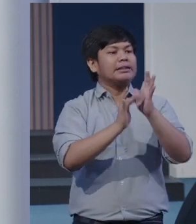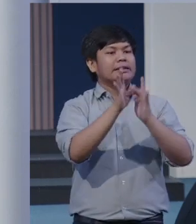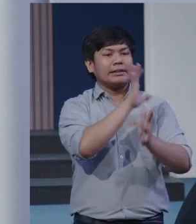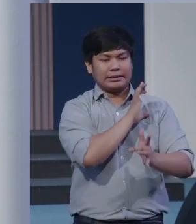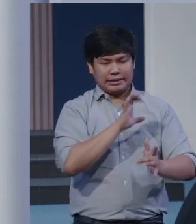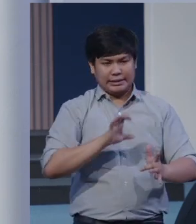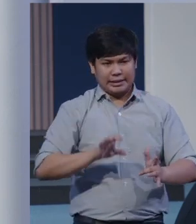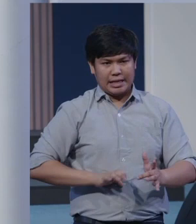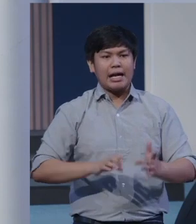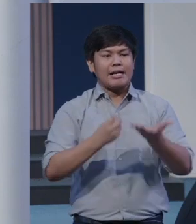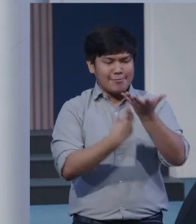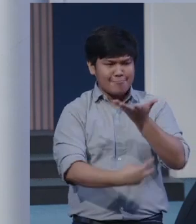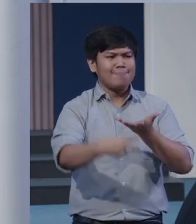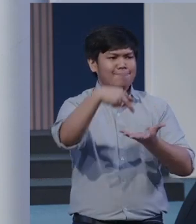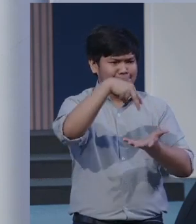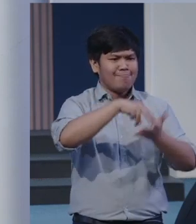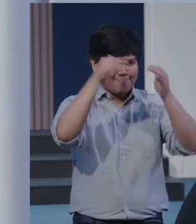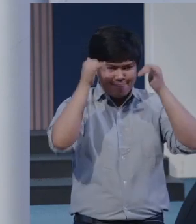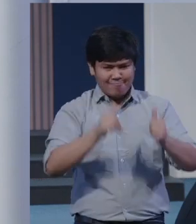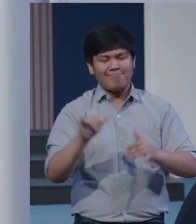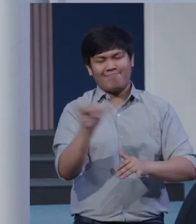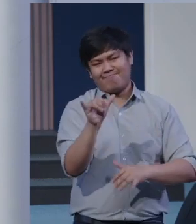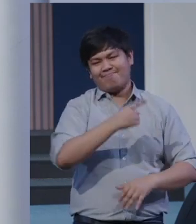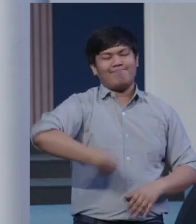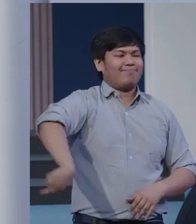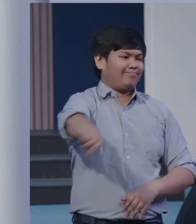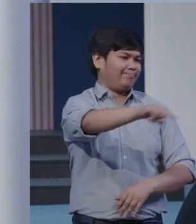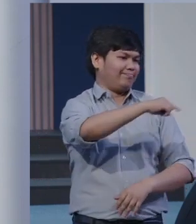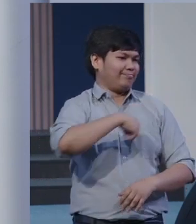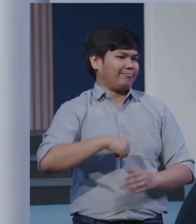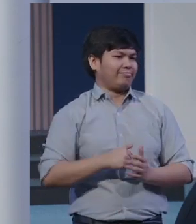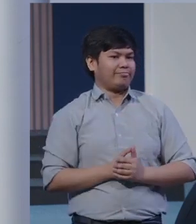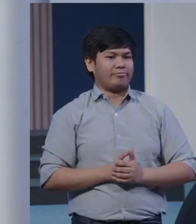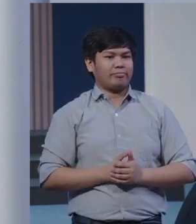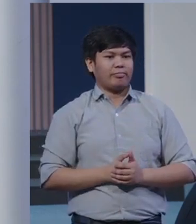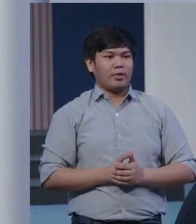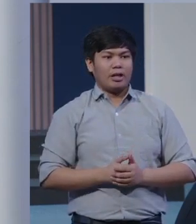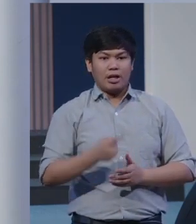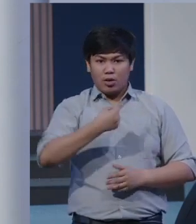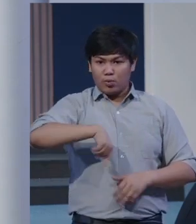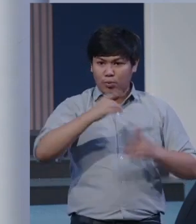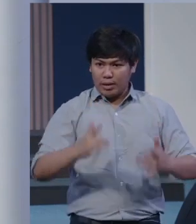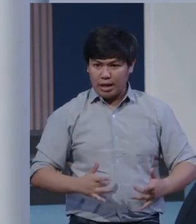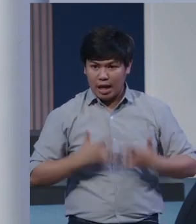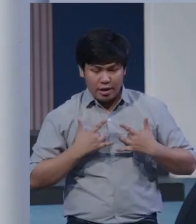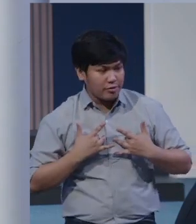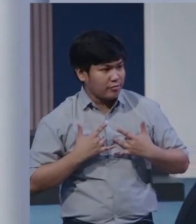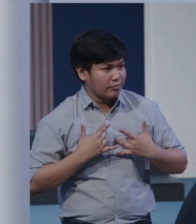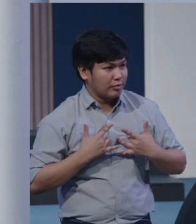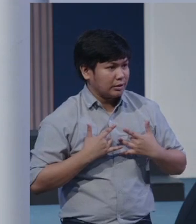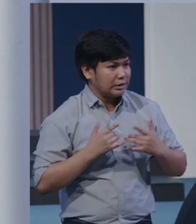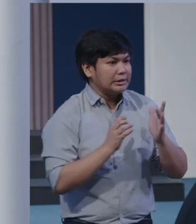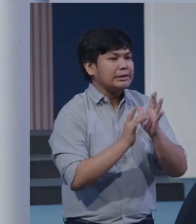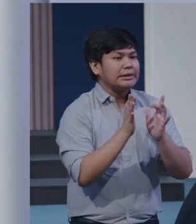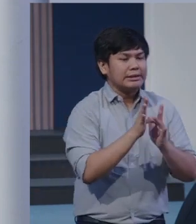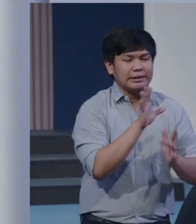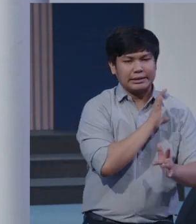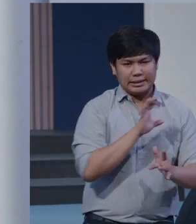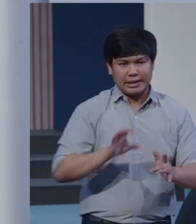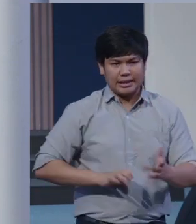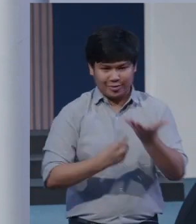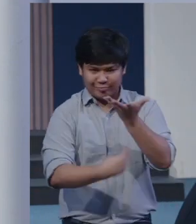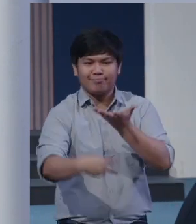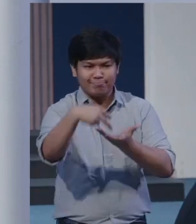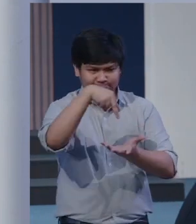who raised him from the dead mga kapatid tayo ay I Binuhay ng ating Panginoong Diyos